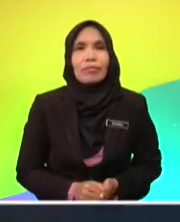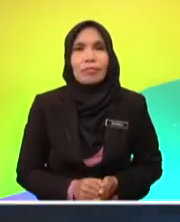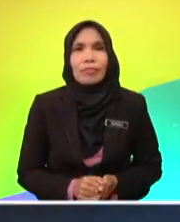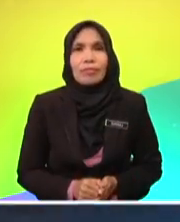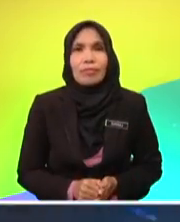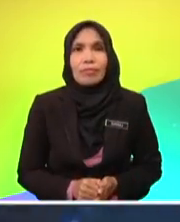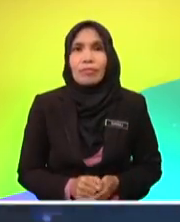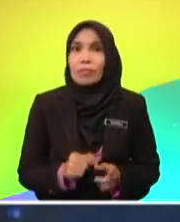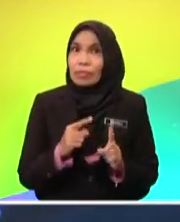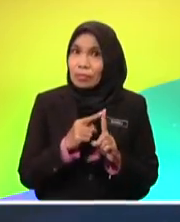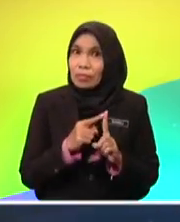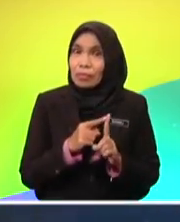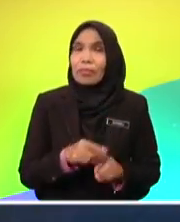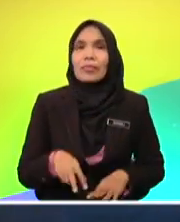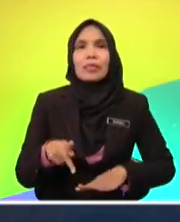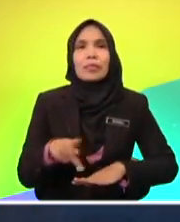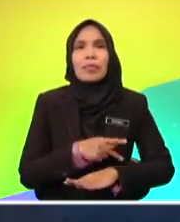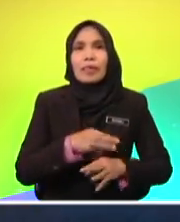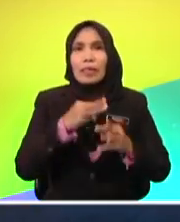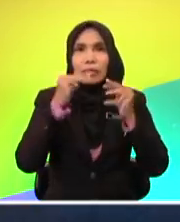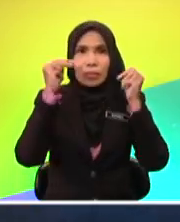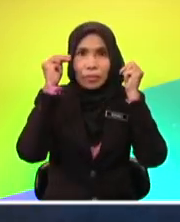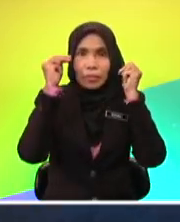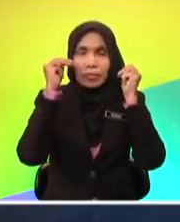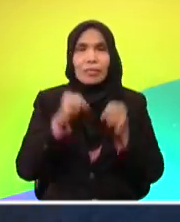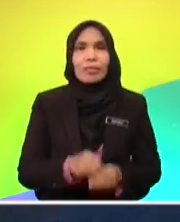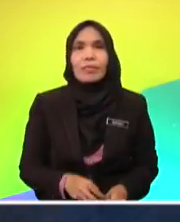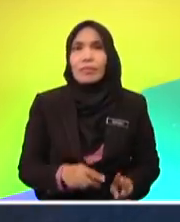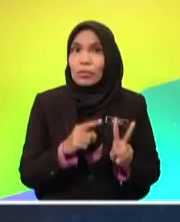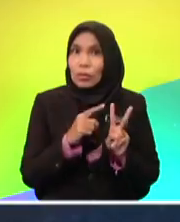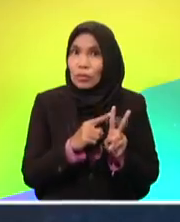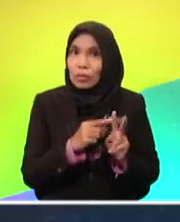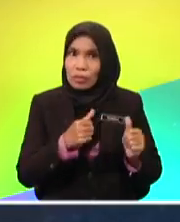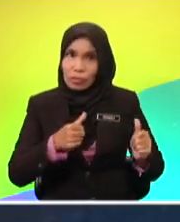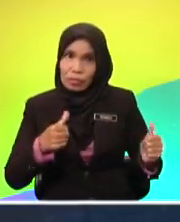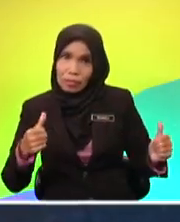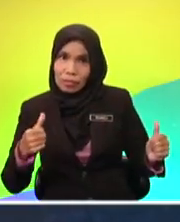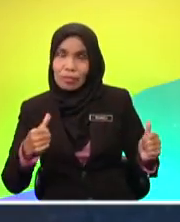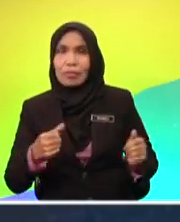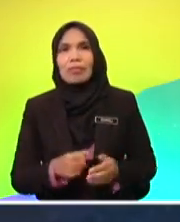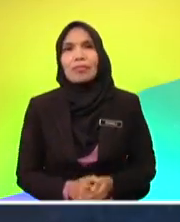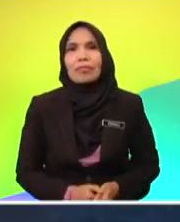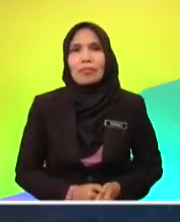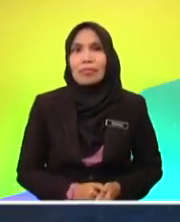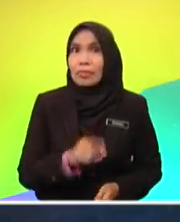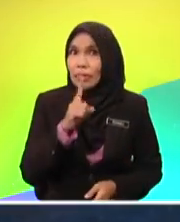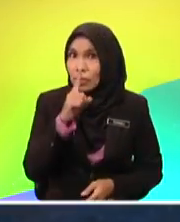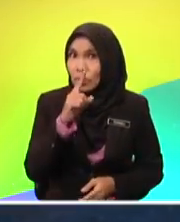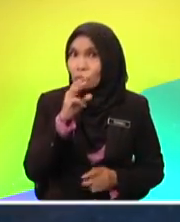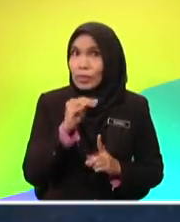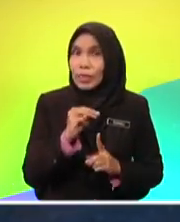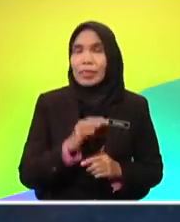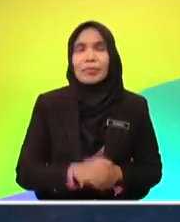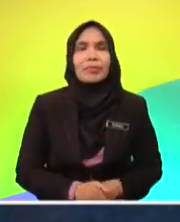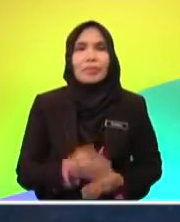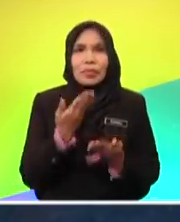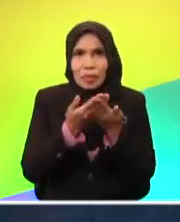pelitup muka dan juga adanya penjarakan fizikal sekurang-kurangnya 1 meter.